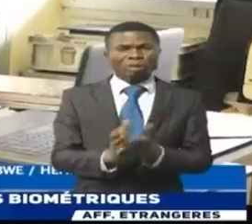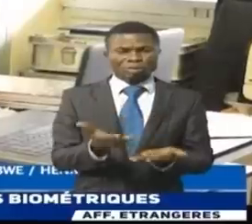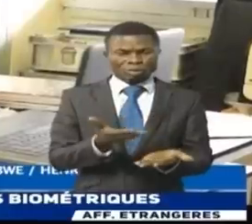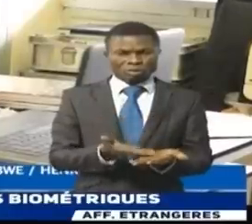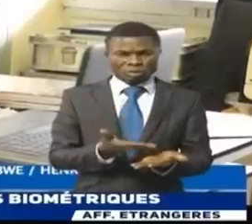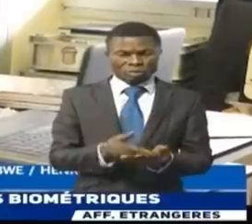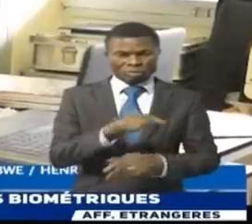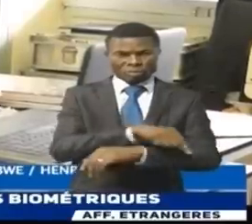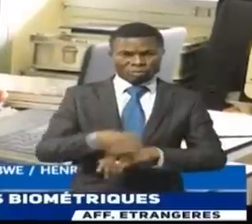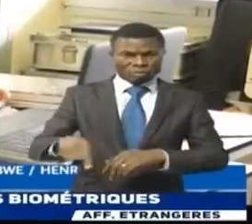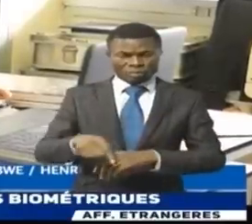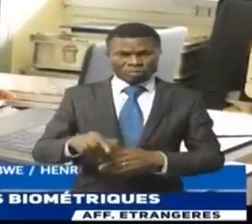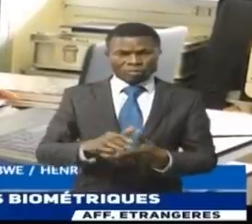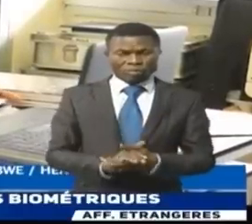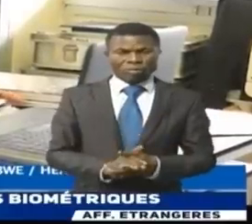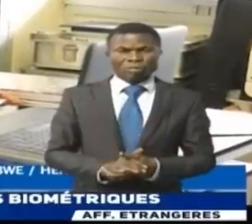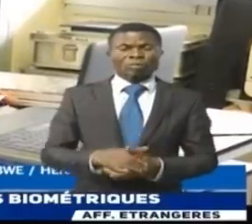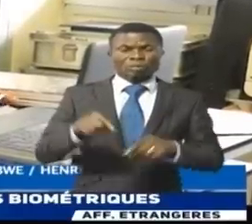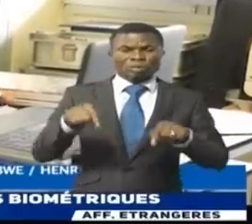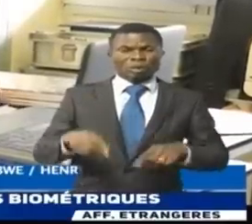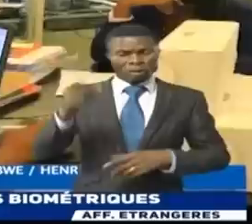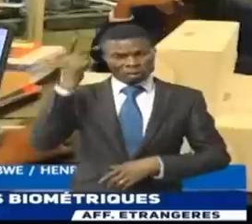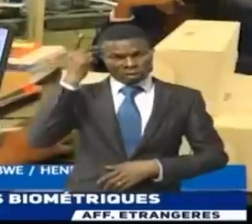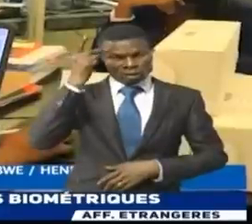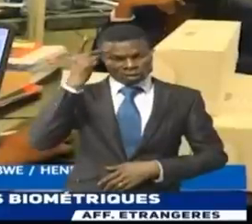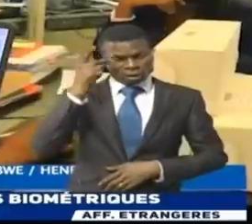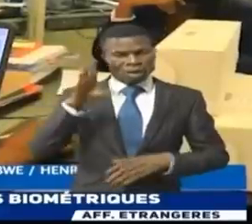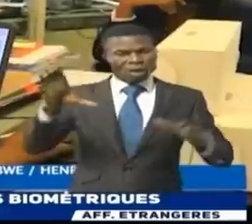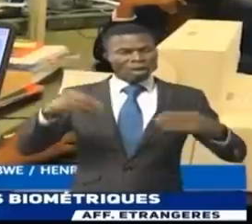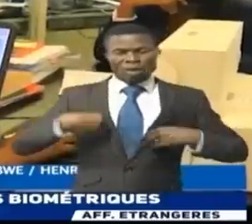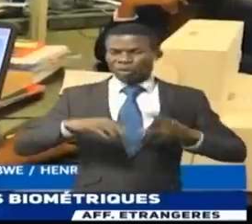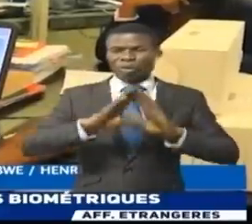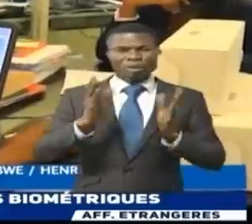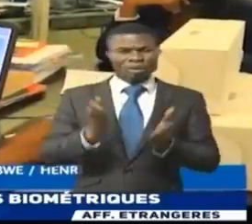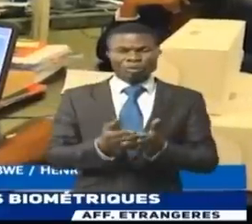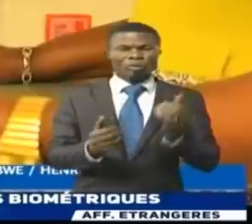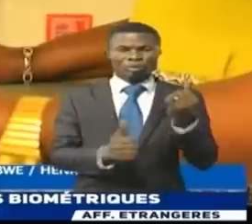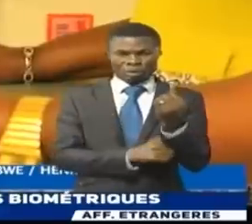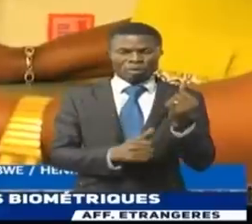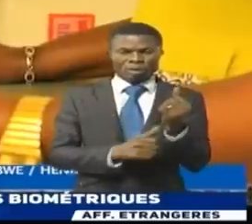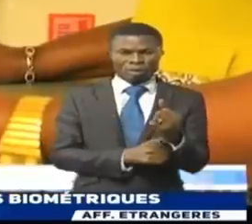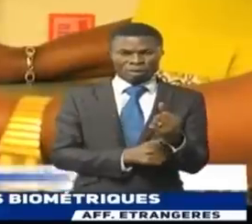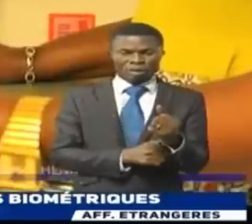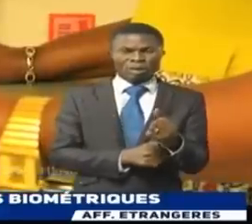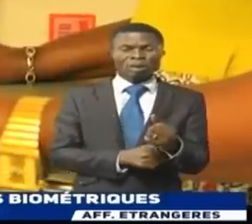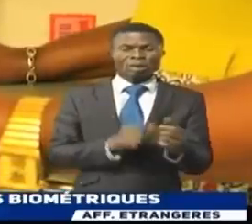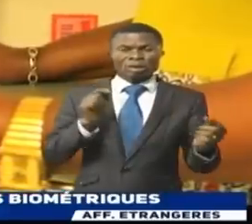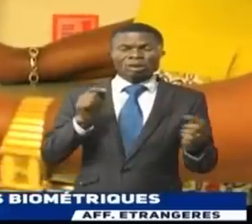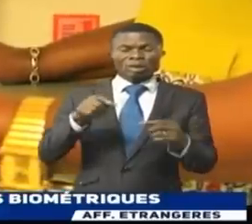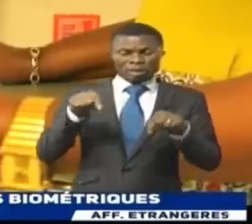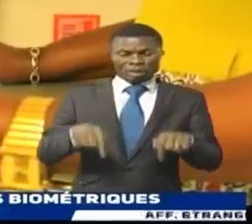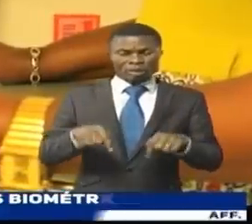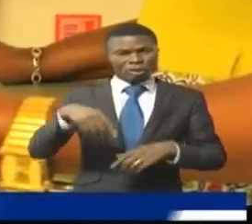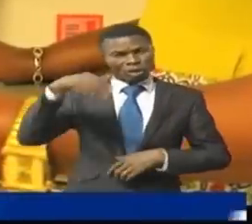Le bureau de la chancellerie à Kinshasa reste ouvert pour tous les Congolais d'ici et